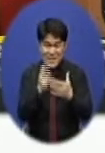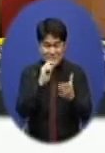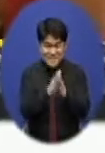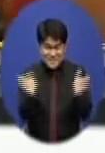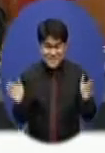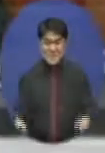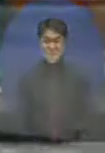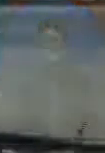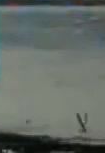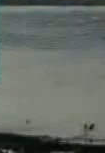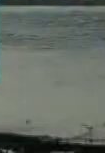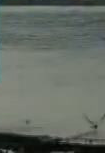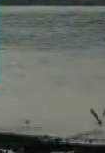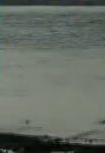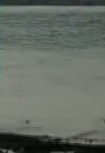주세요.